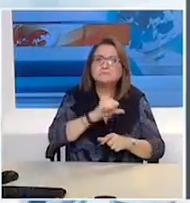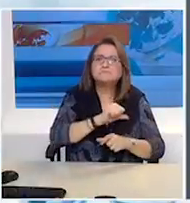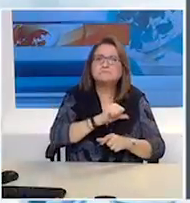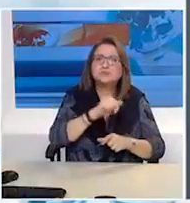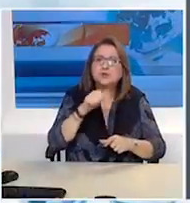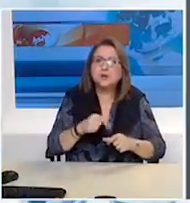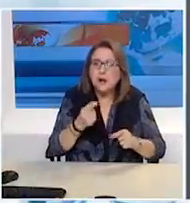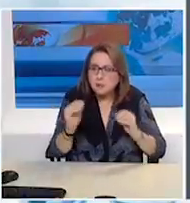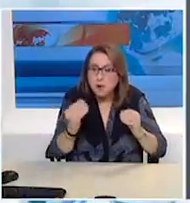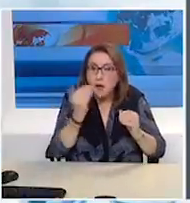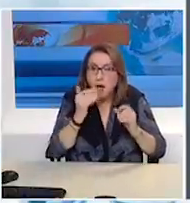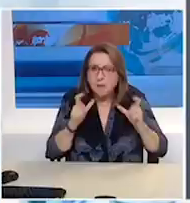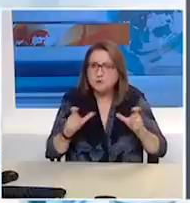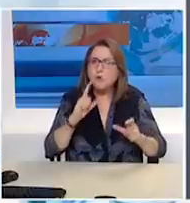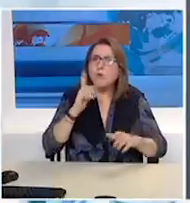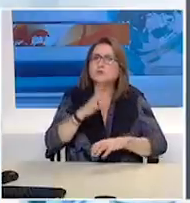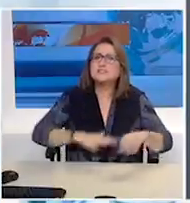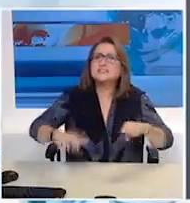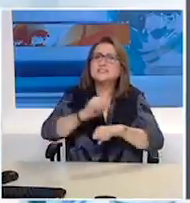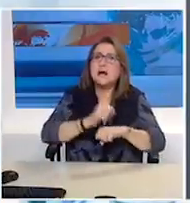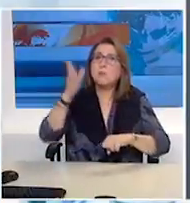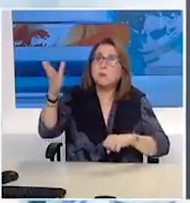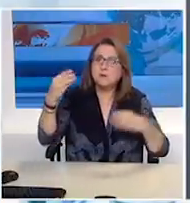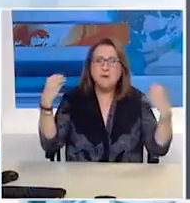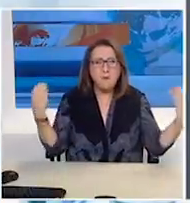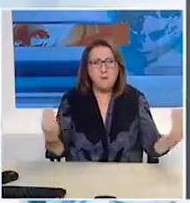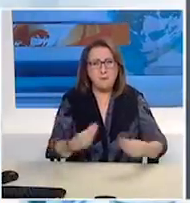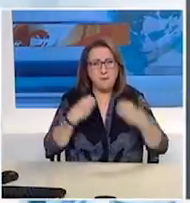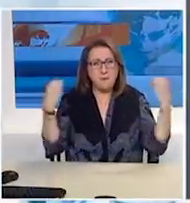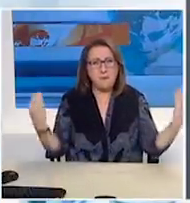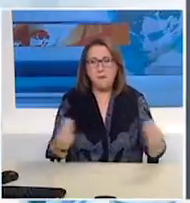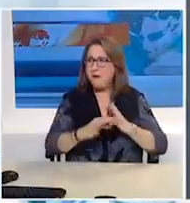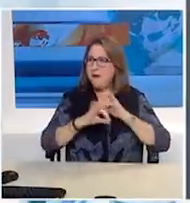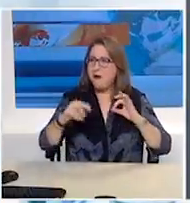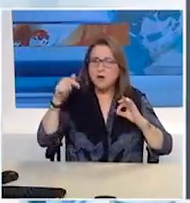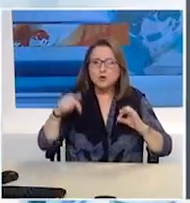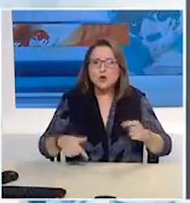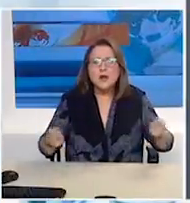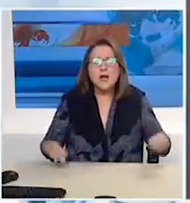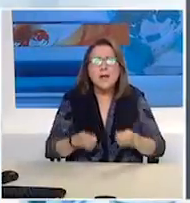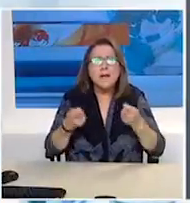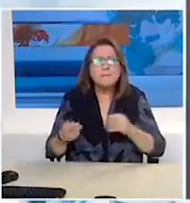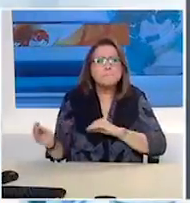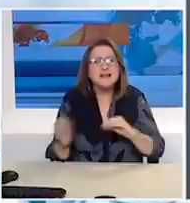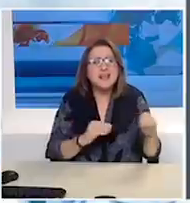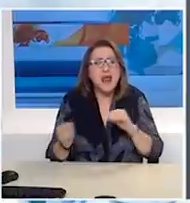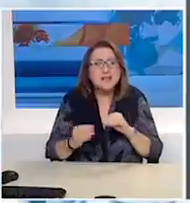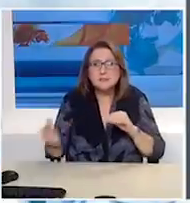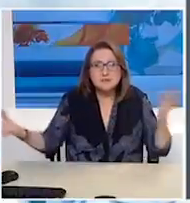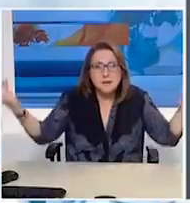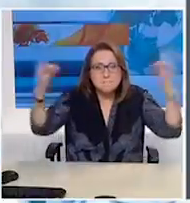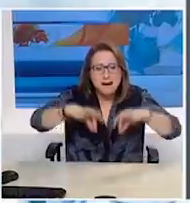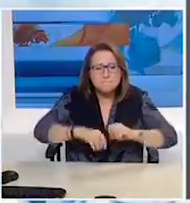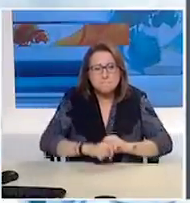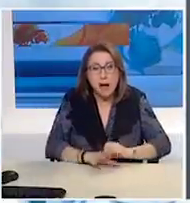Έφτασε το παράδειγμα που σας περιέγραψα αναλυτικά για να ξαναοδηγήσει σε μια επάνωδο της επιφυλακής, της επαγρύπνησης, περιοριστικά μέτρα σε